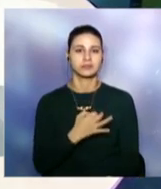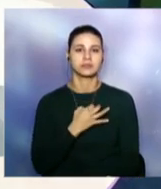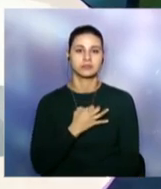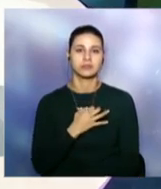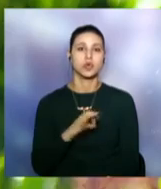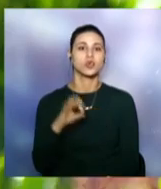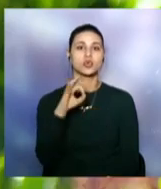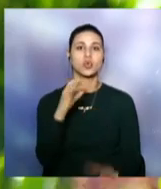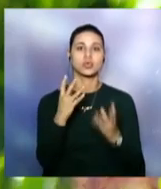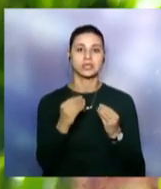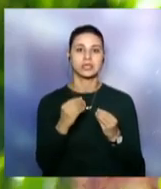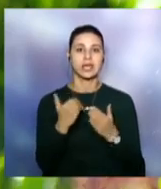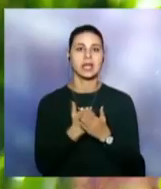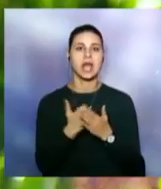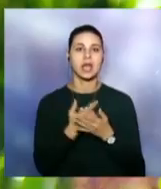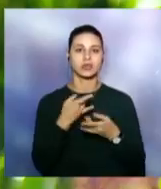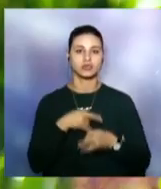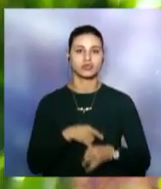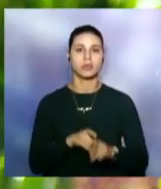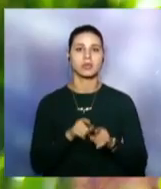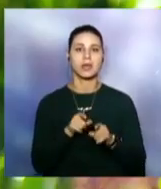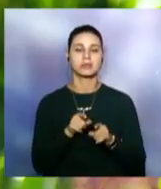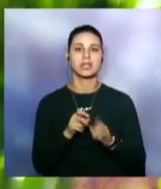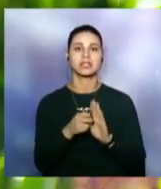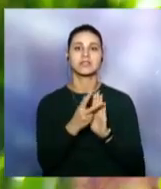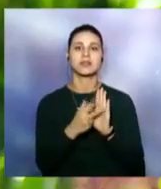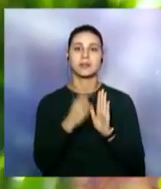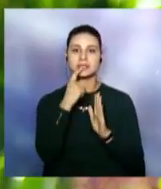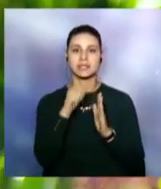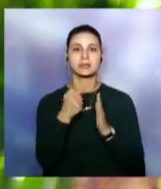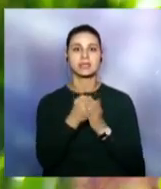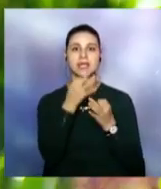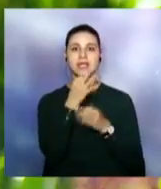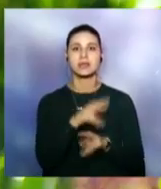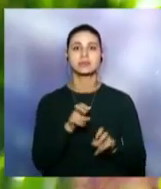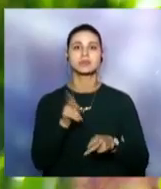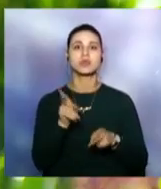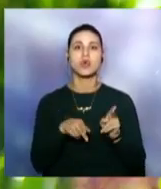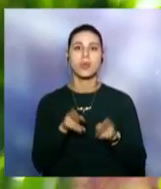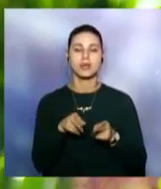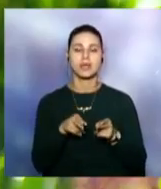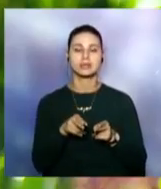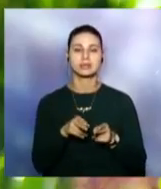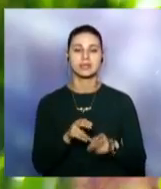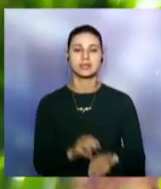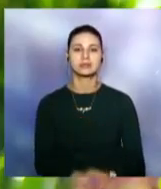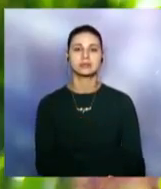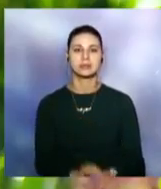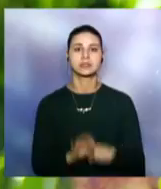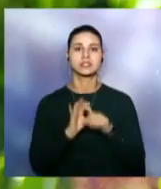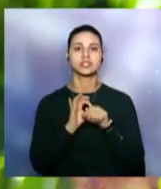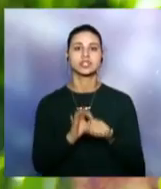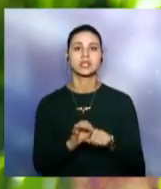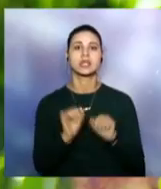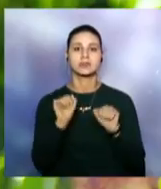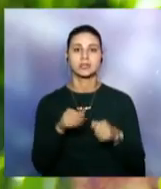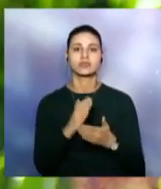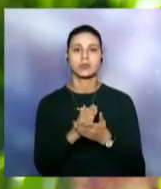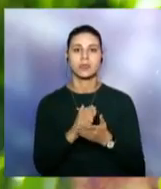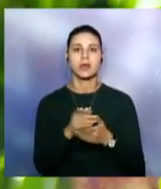ჩვენ ვეძახთ ახალშობილებს. ახალშობილებიდან 18 წლამდე ნებისმიერ ოპერაციას ოპერაციის ჩატარების საშუალება